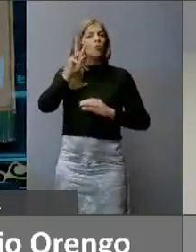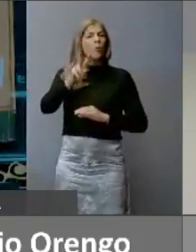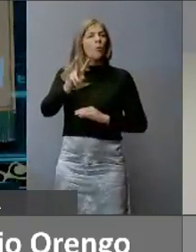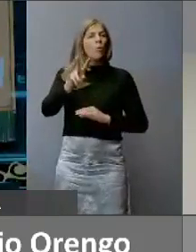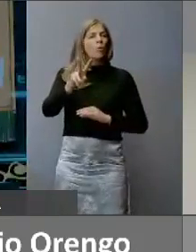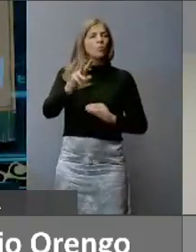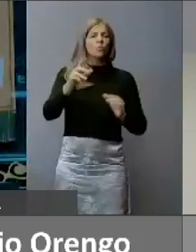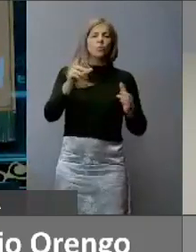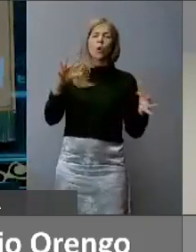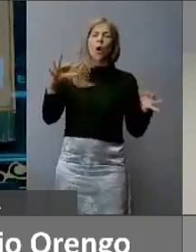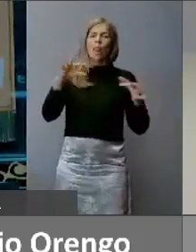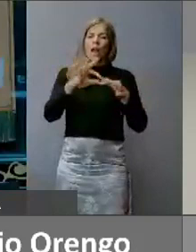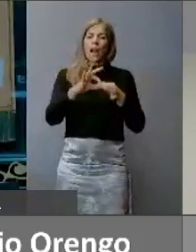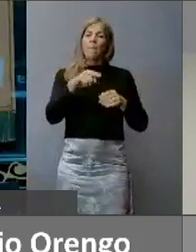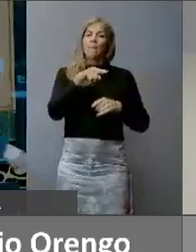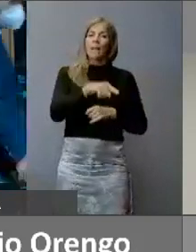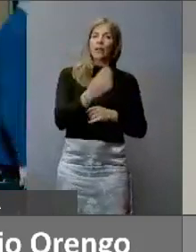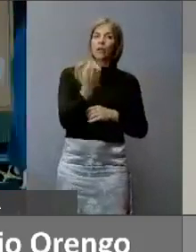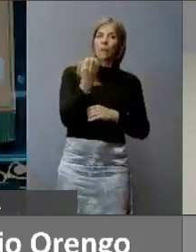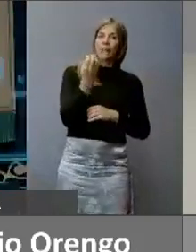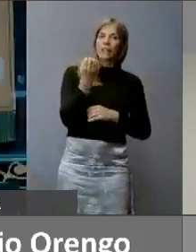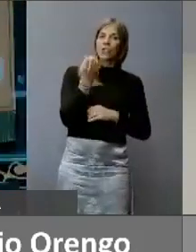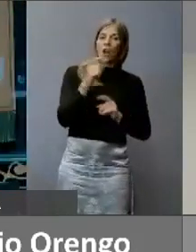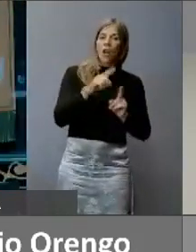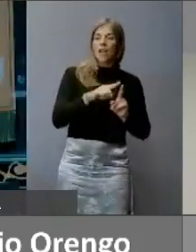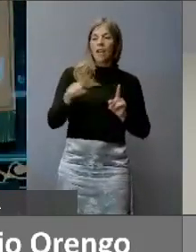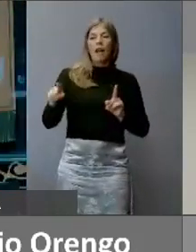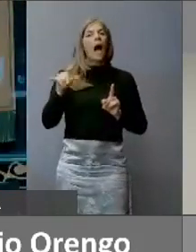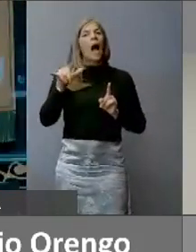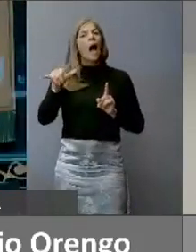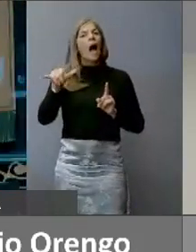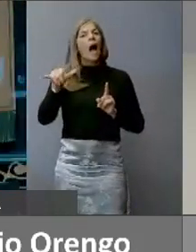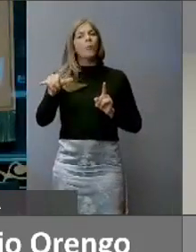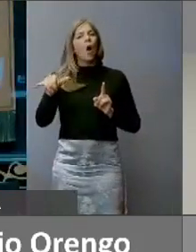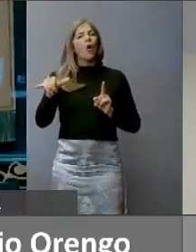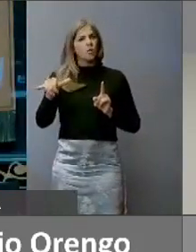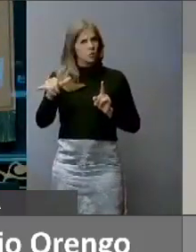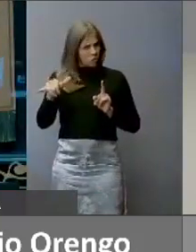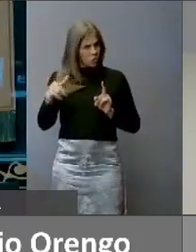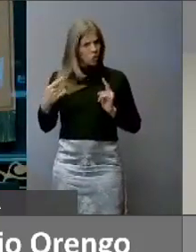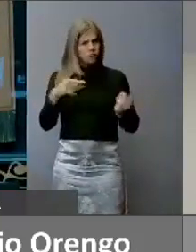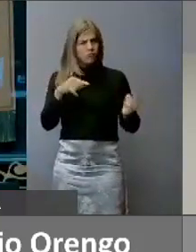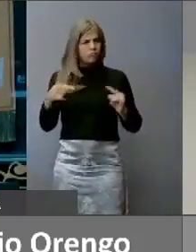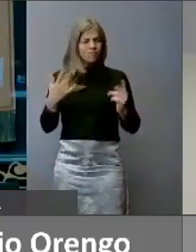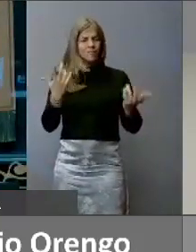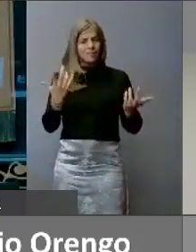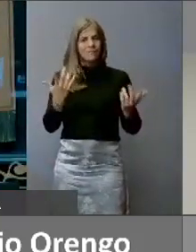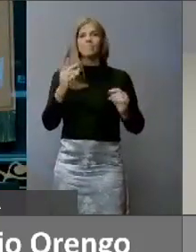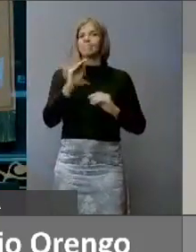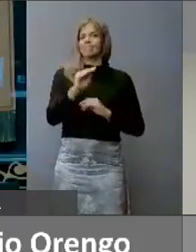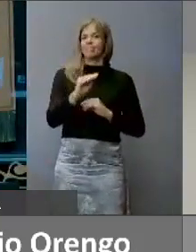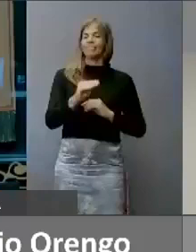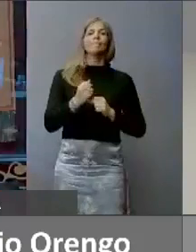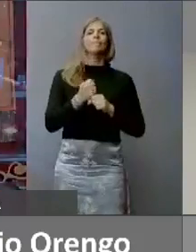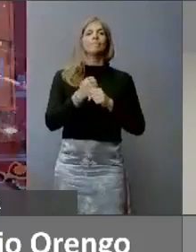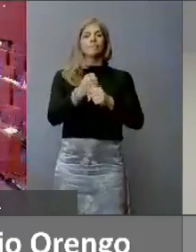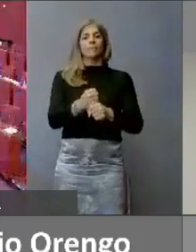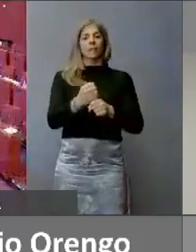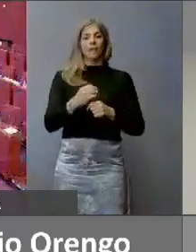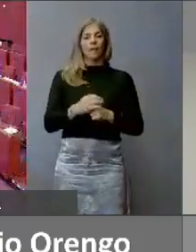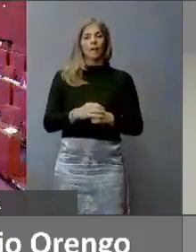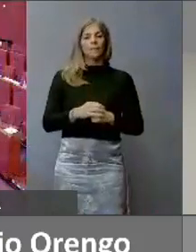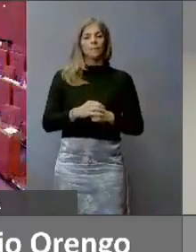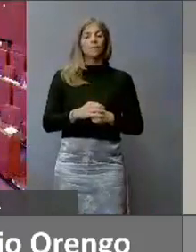stazione brignole e l'aeroporto cristoforo colombo a lei la parola consigliera paglialunga per l'illustrazione prima grazie